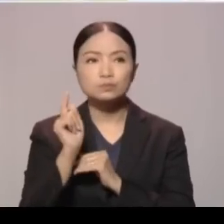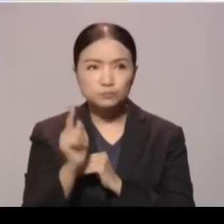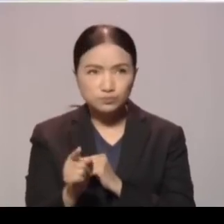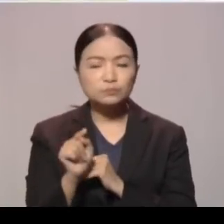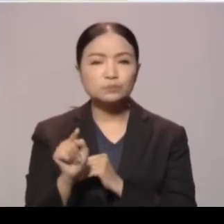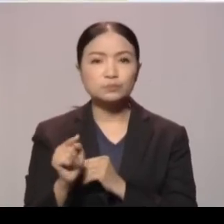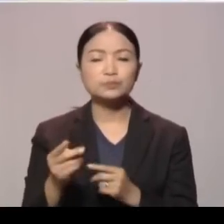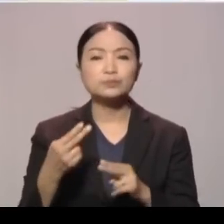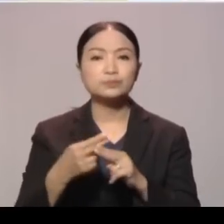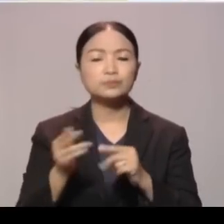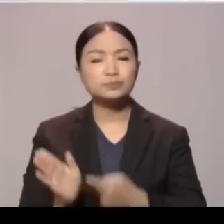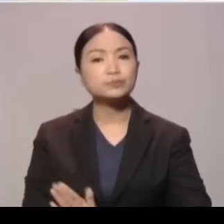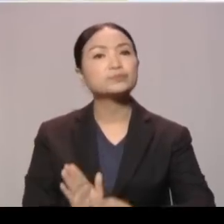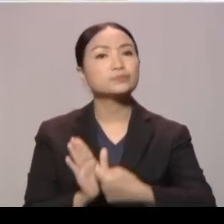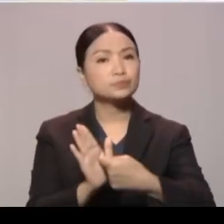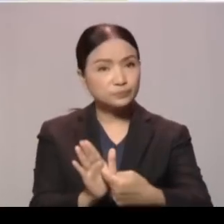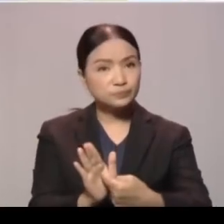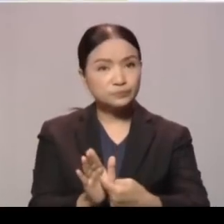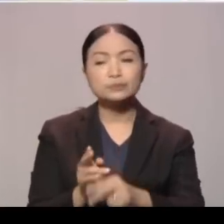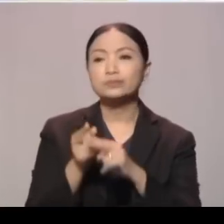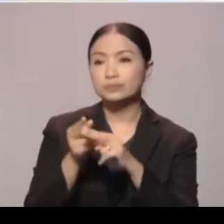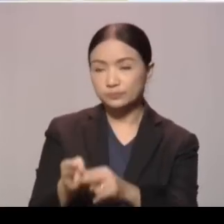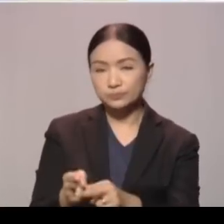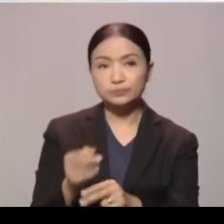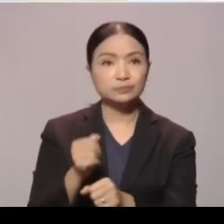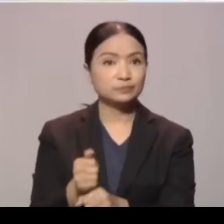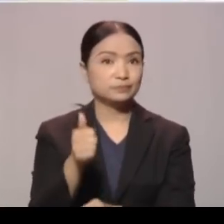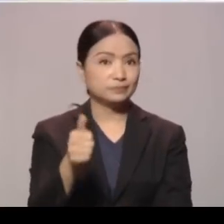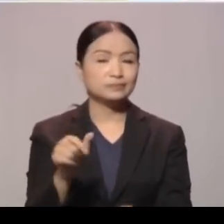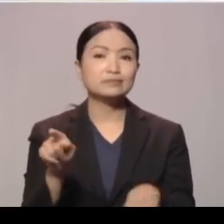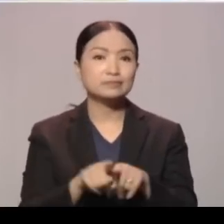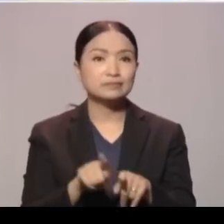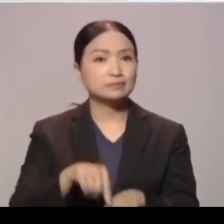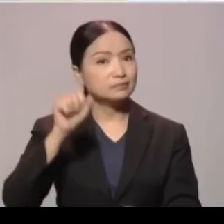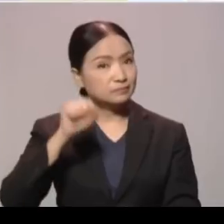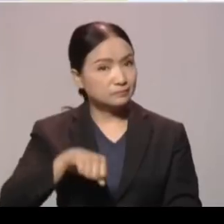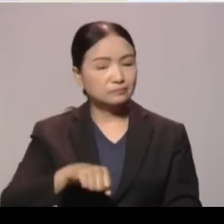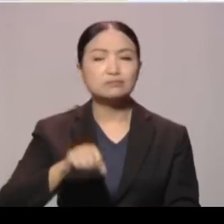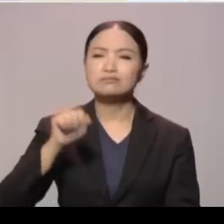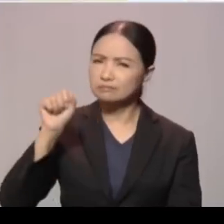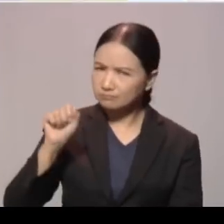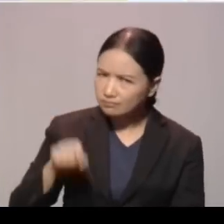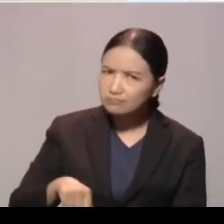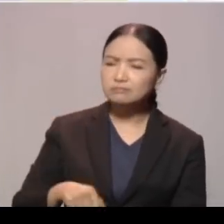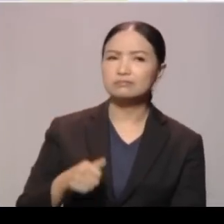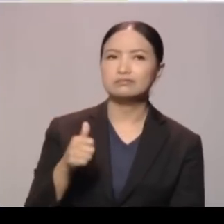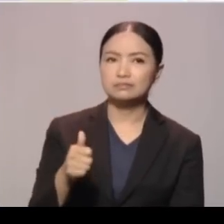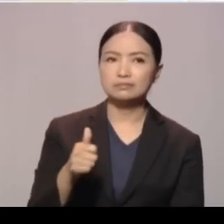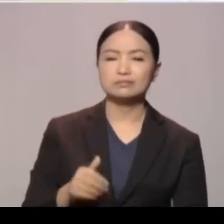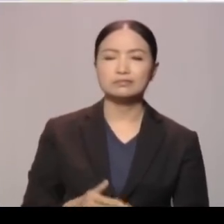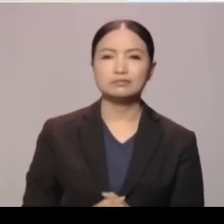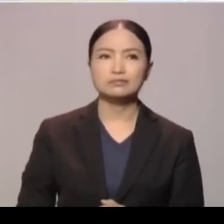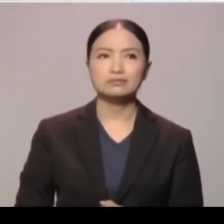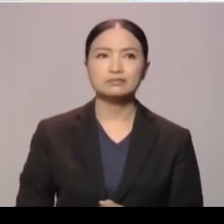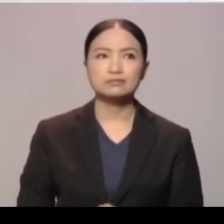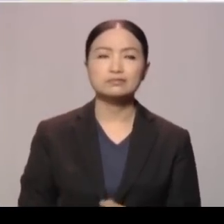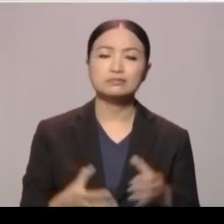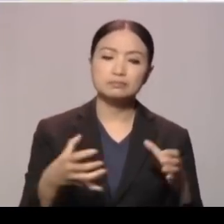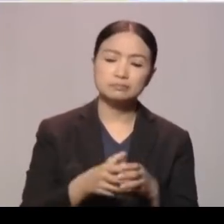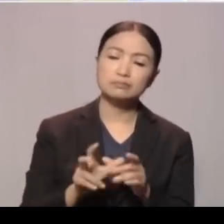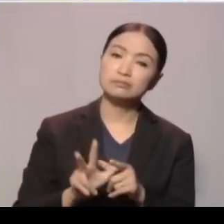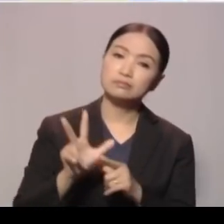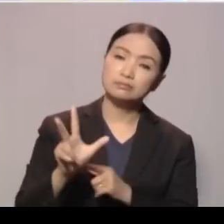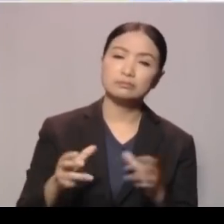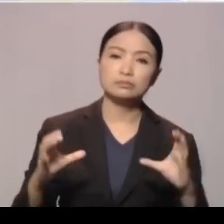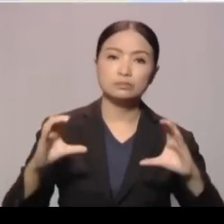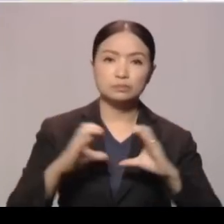นผู้ที่เสนอชื่อในฝั่งของตนเองก็ย่อมได้เหมือนกันตามหลักการแล้วถูกไหม ได้ครับใช่ครับก็คือไม่ว่าจะเป็นพรรคอันดับ3อย่าง